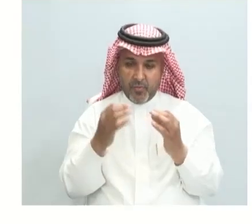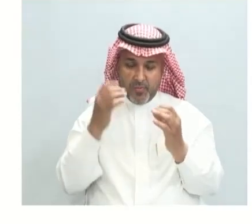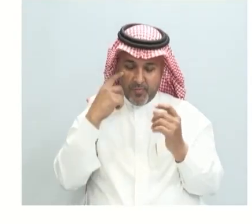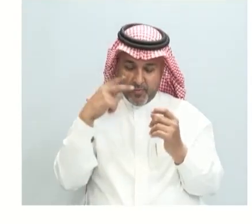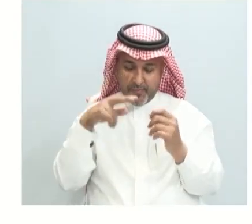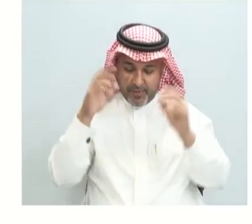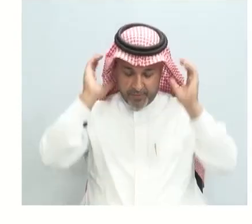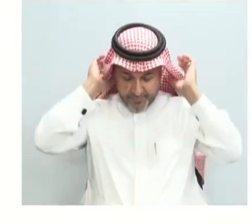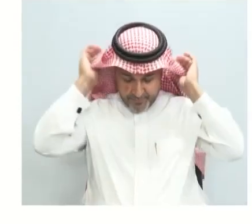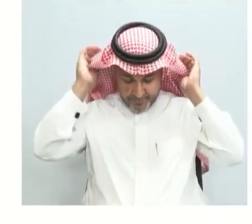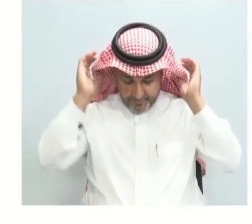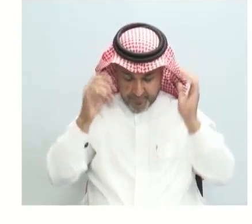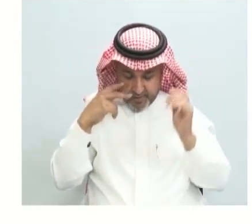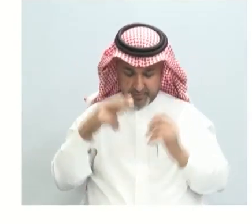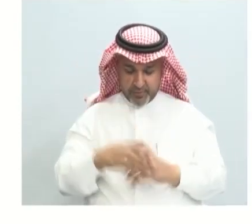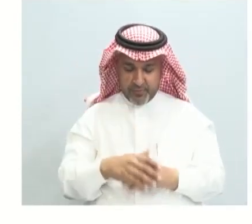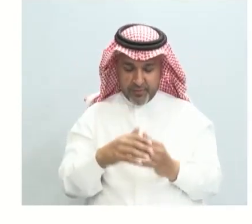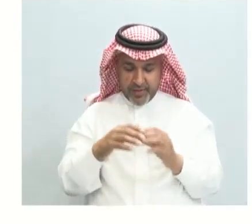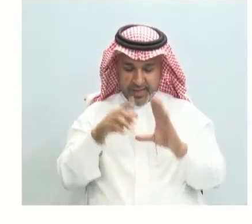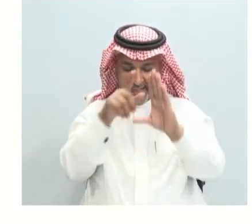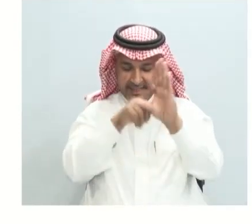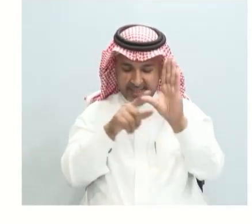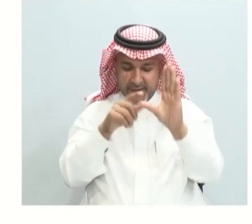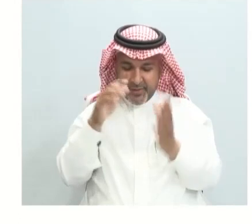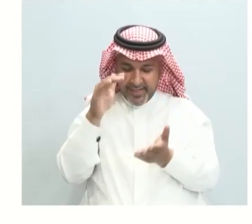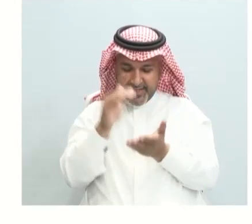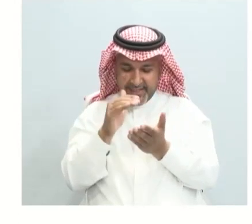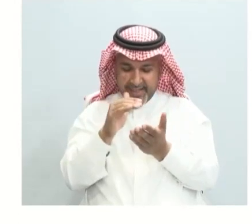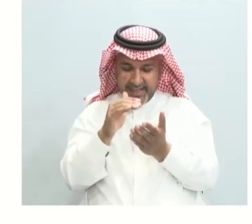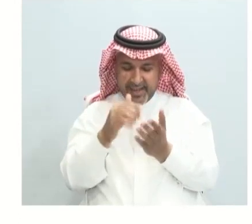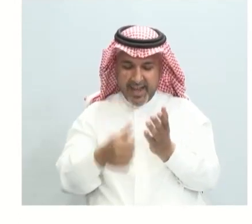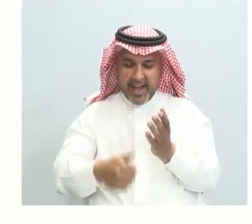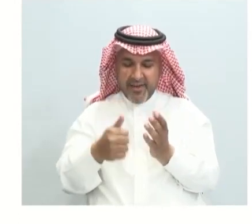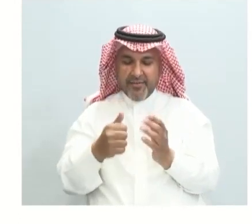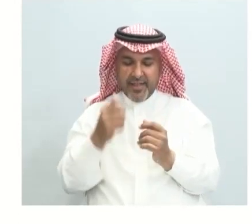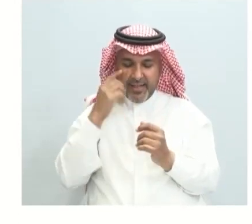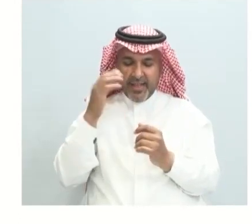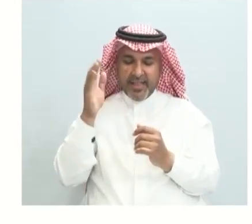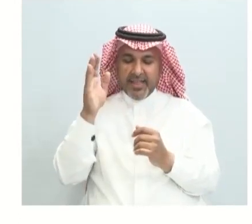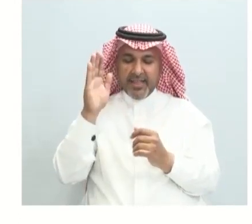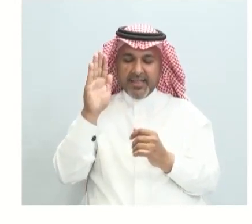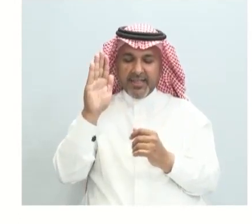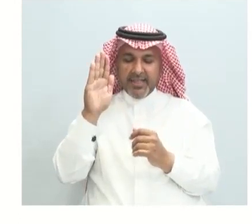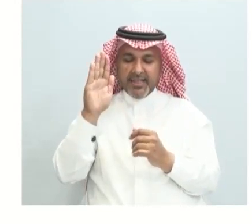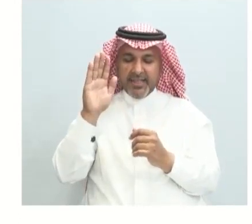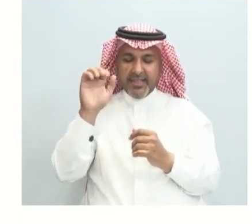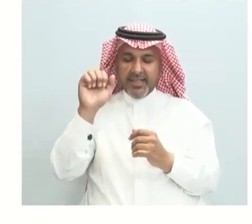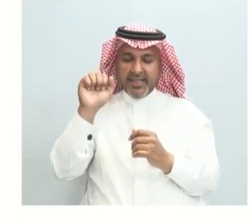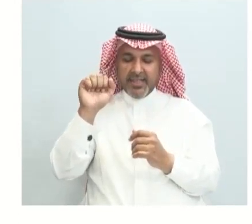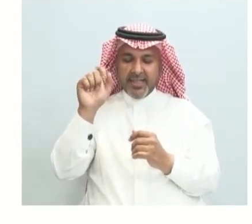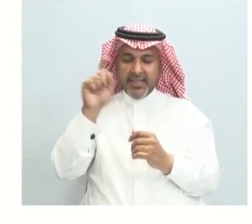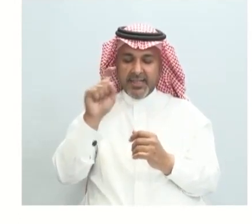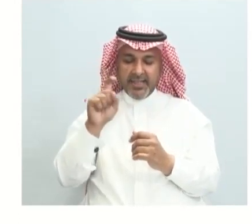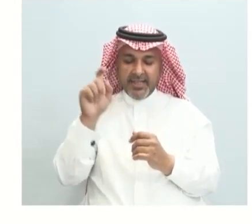ردت التعامل مع اذا اردت التعامل مع طبعا هذا الجواب يعتبر جواب ايش جواب خاطئ وبالتالي اذا اردت